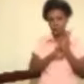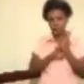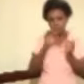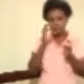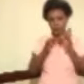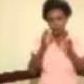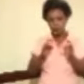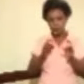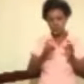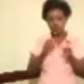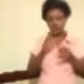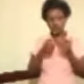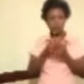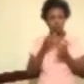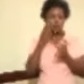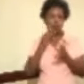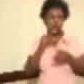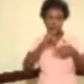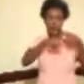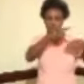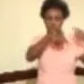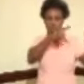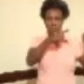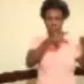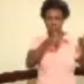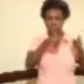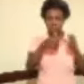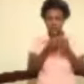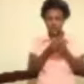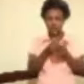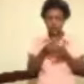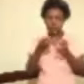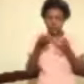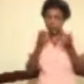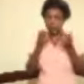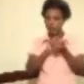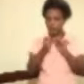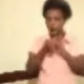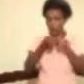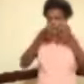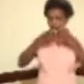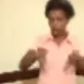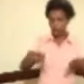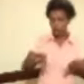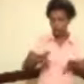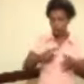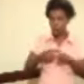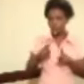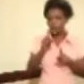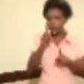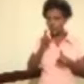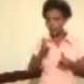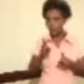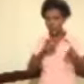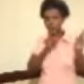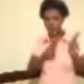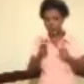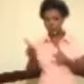MINUSTA t'avale Kounia, nous avons grave problème de sécurité, mais faut que nous gagnions un plan de départ